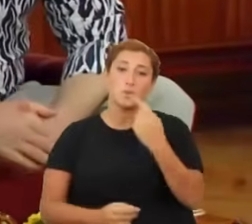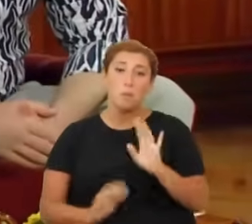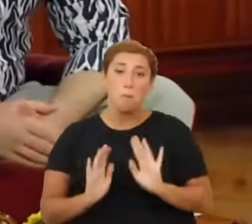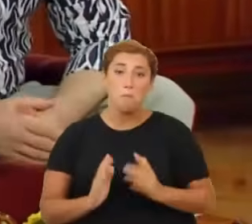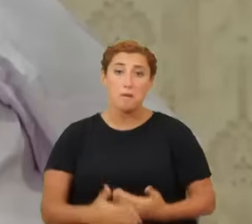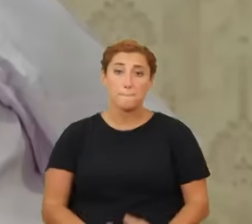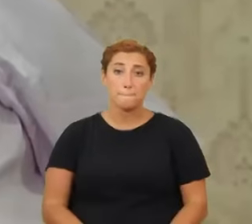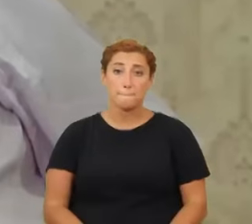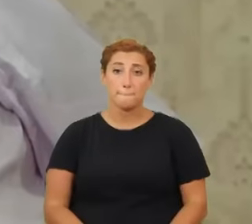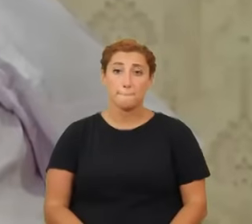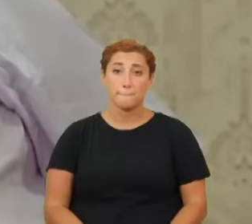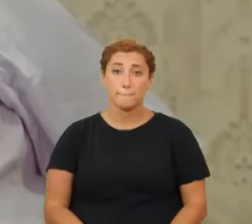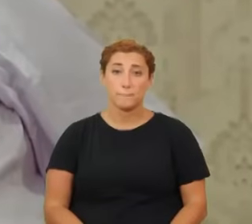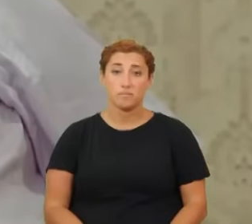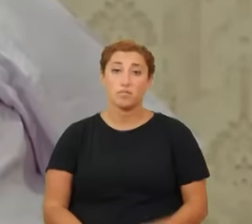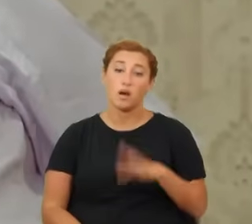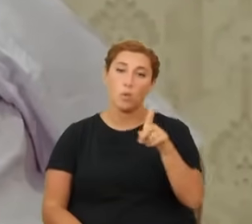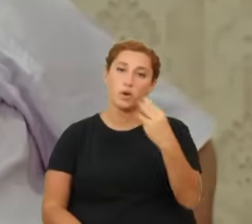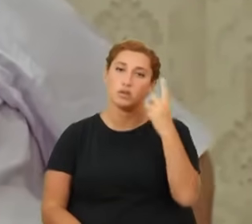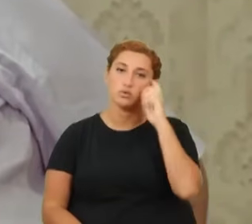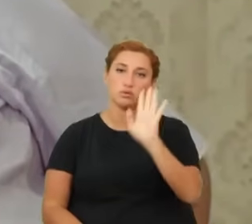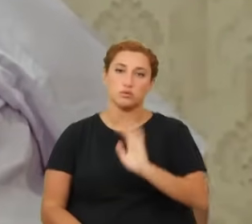ama. Evet, çok iyi.